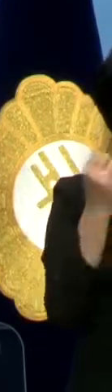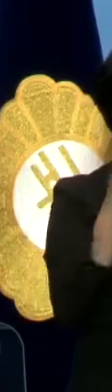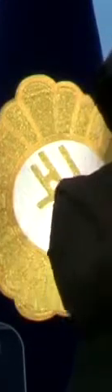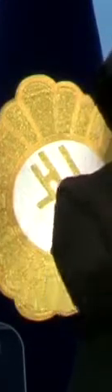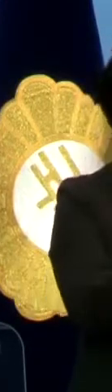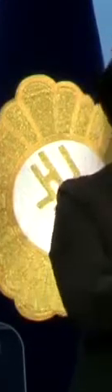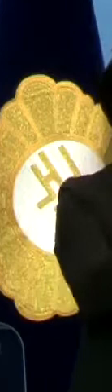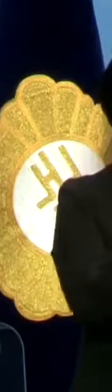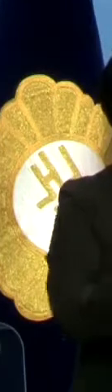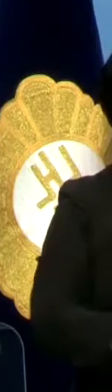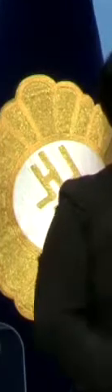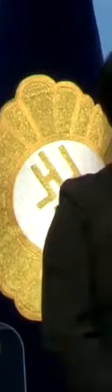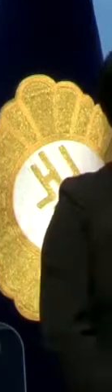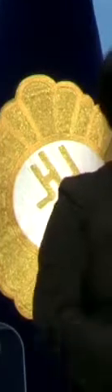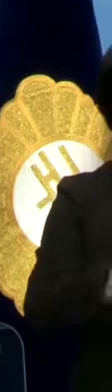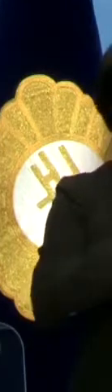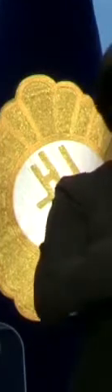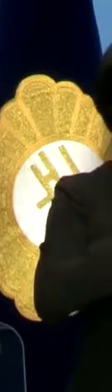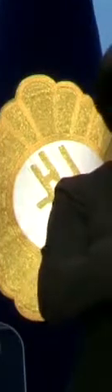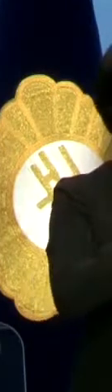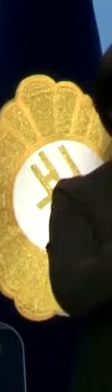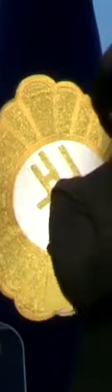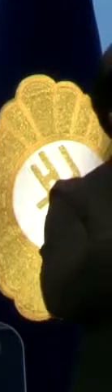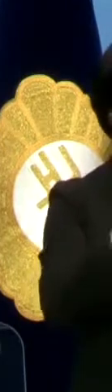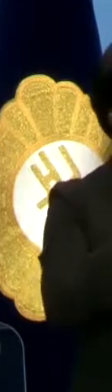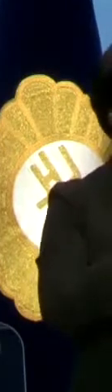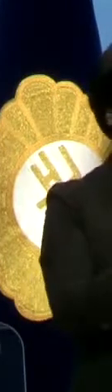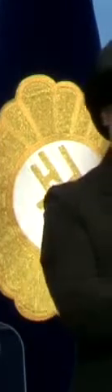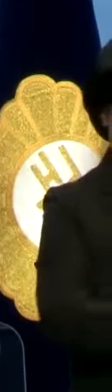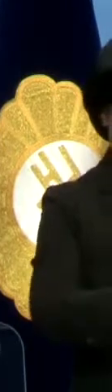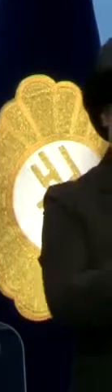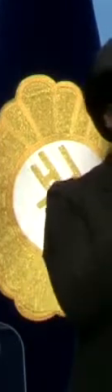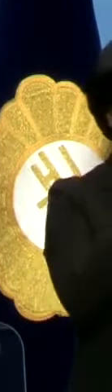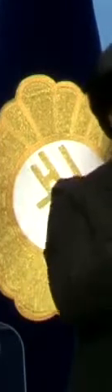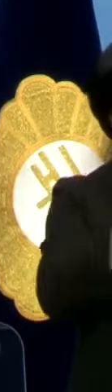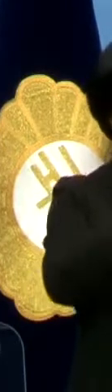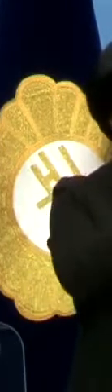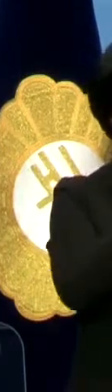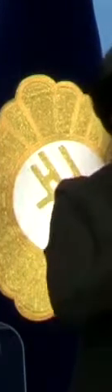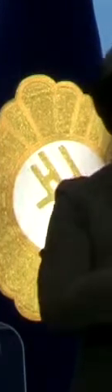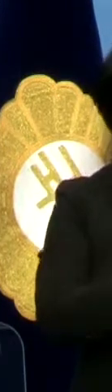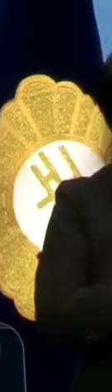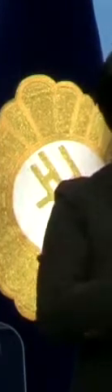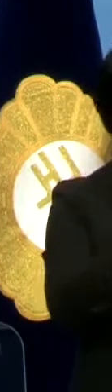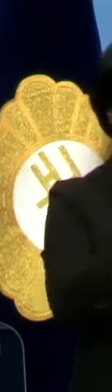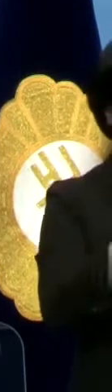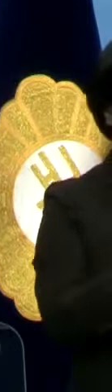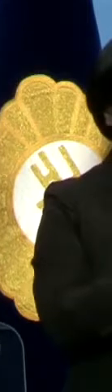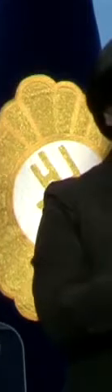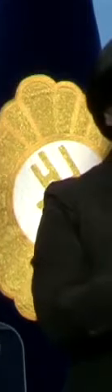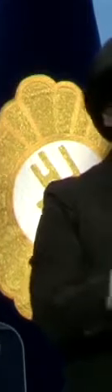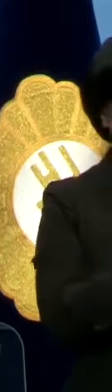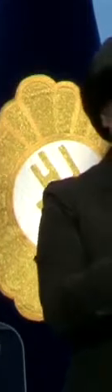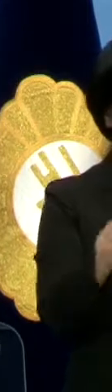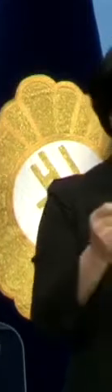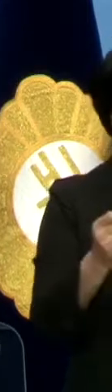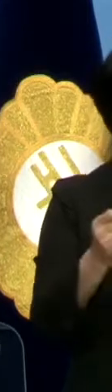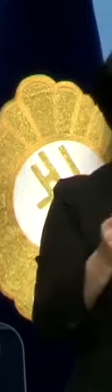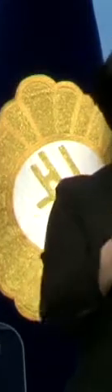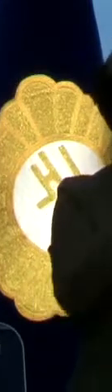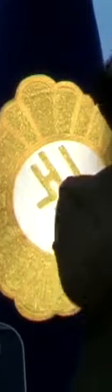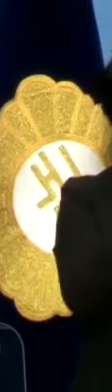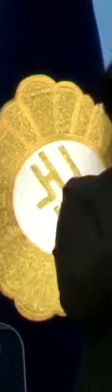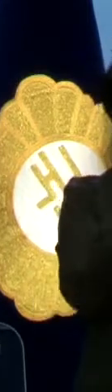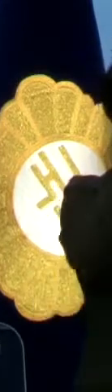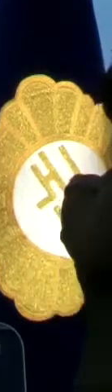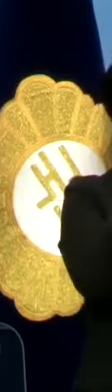한번 말씀드립니다. 저는 행정안전위원회 법안 심사 제2소위원회 위원 일동으로 진행된